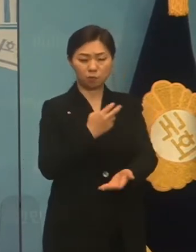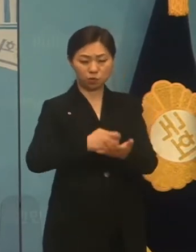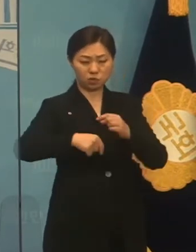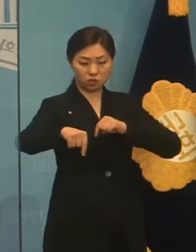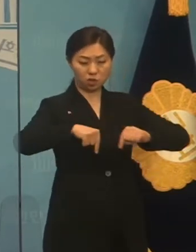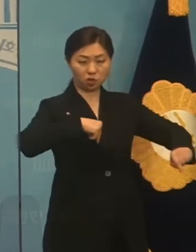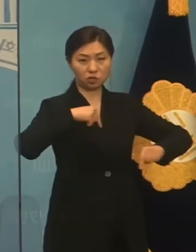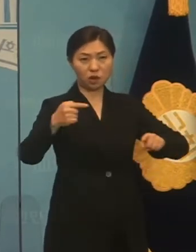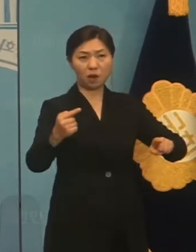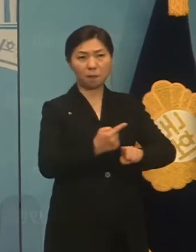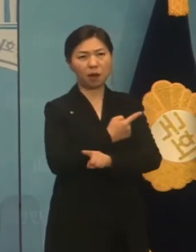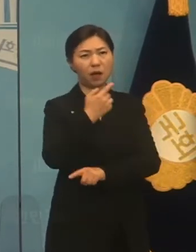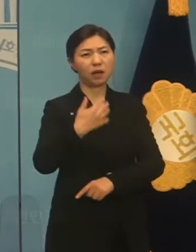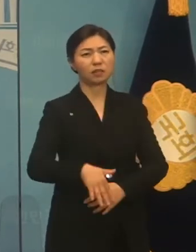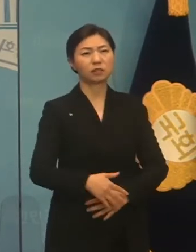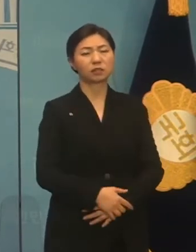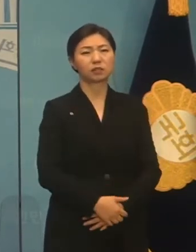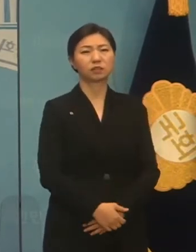있습니다.